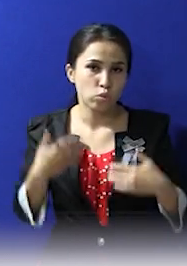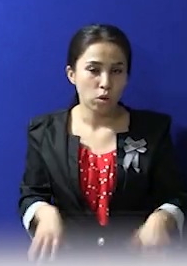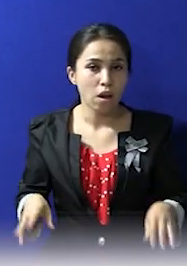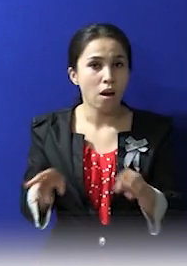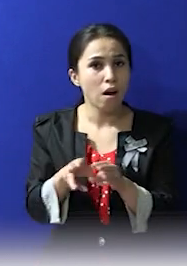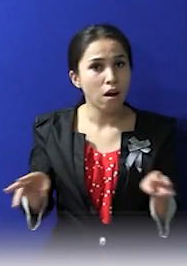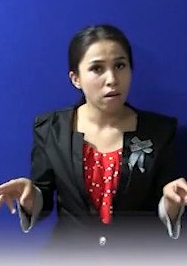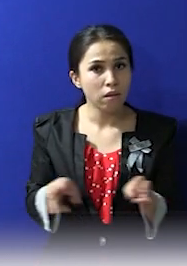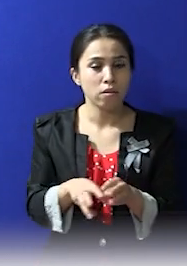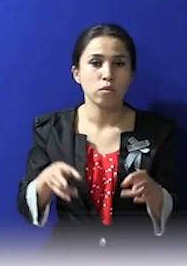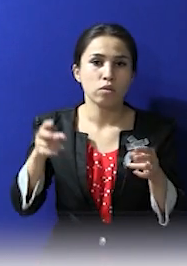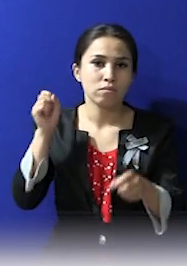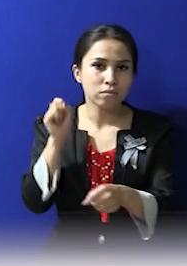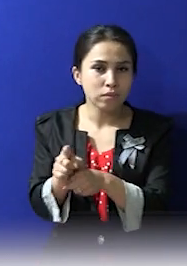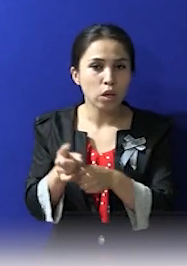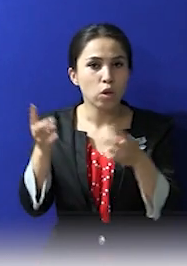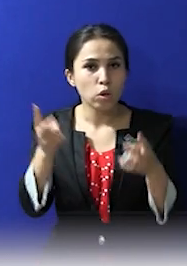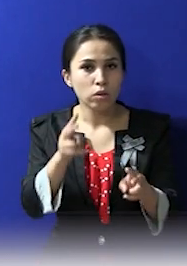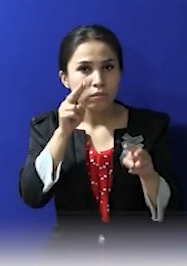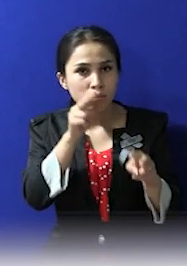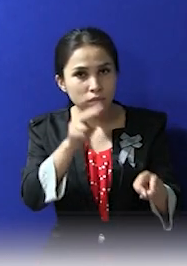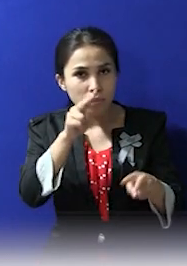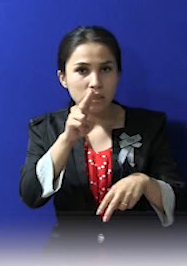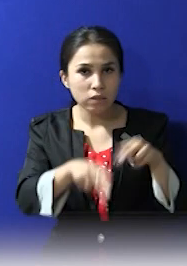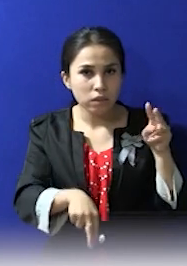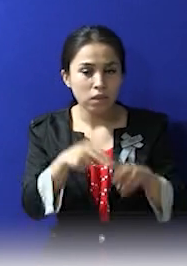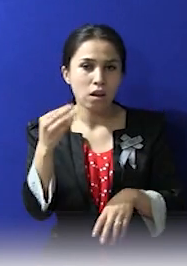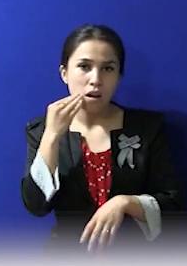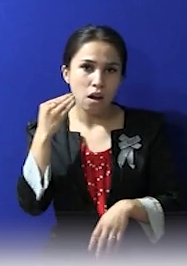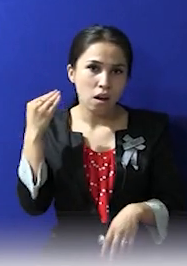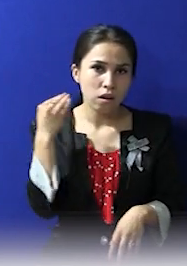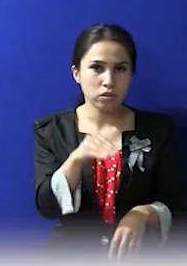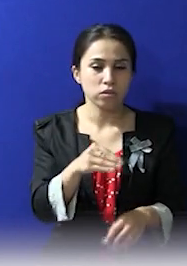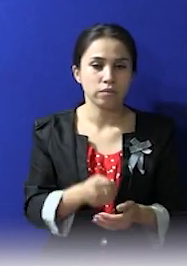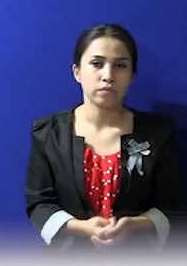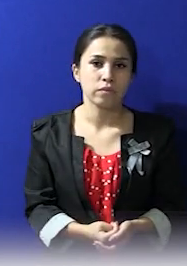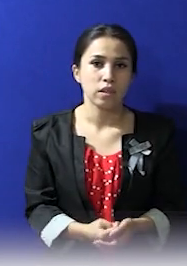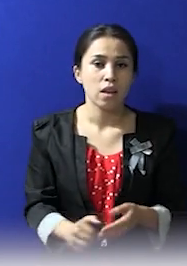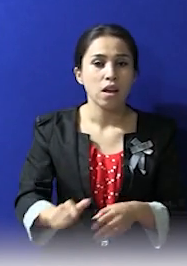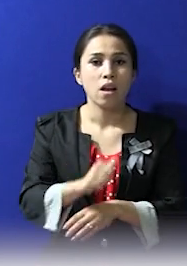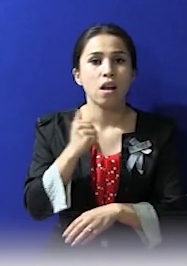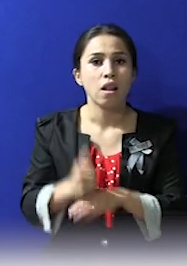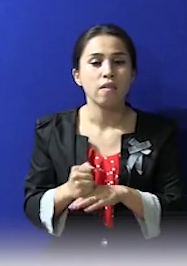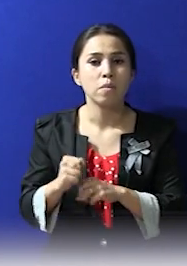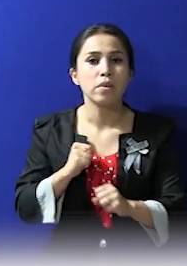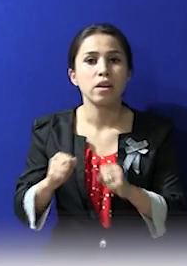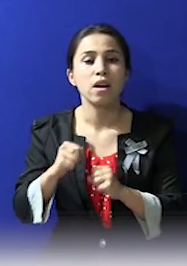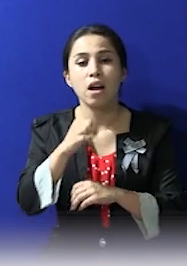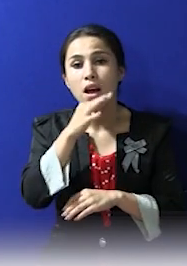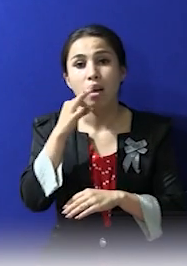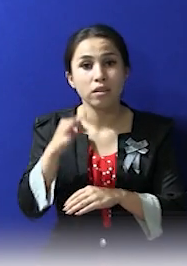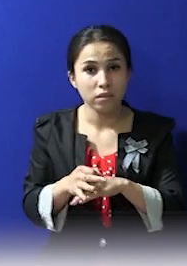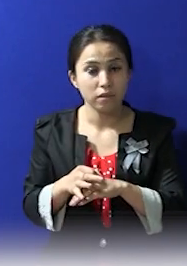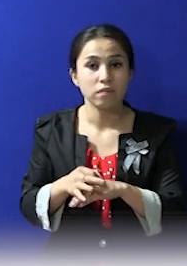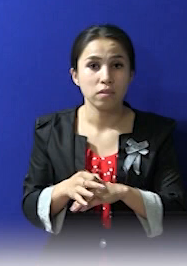проблема постепенно решается. На днях закуплены еще 4 единицы. Глава региона Бердибек Сапарбаев подчеркнул, что обновление